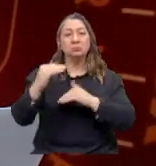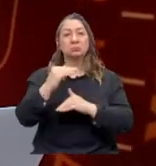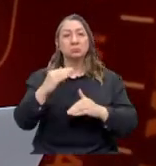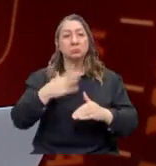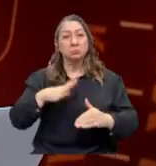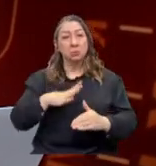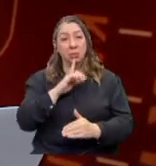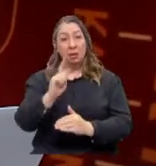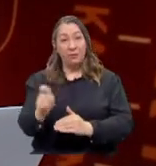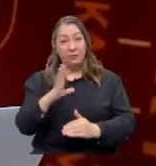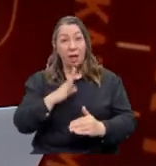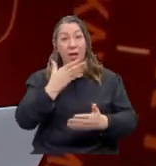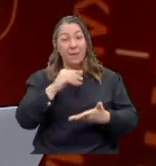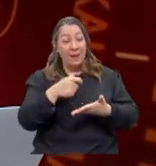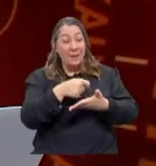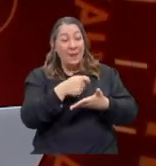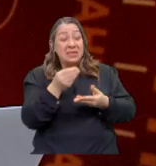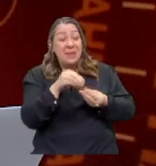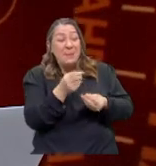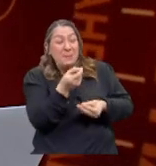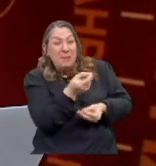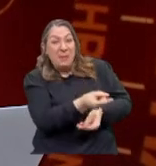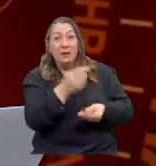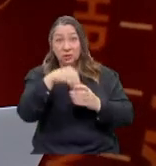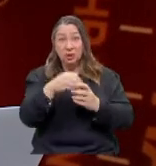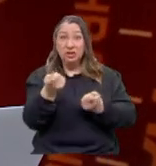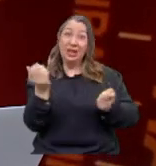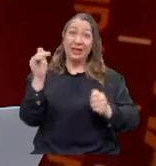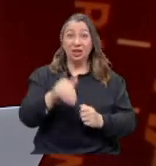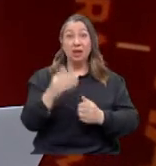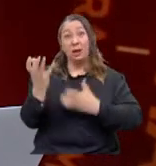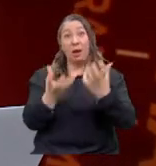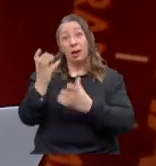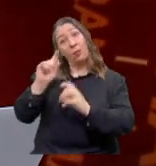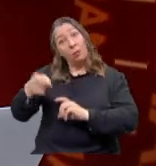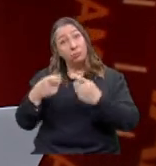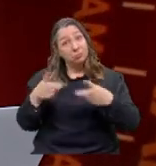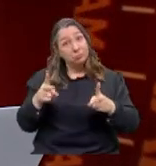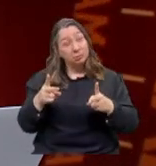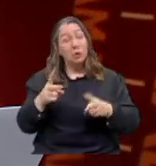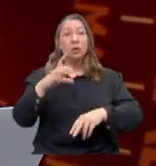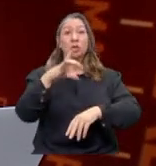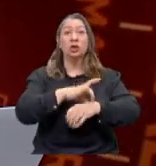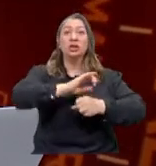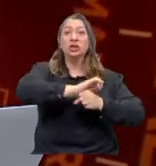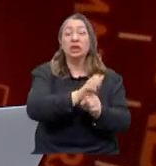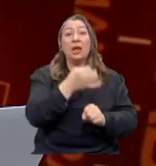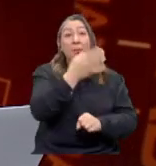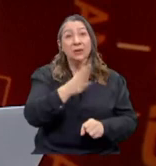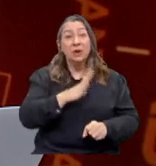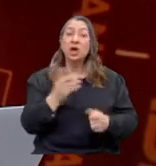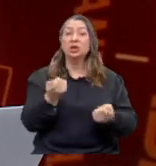var. Emekliye verilen zamcık için işinize gelince demek ki kaynak yaratılabilir. Doktora şiddet haberimiz